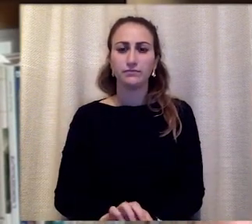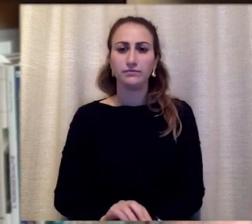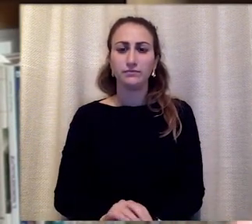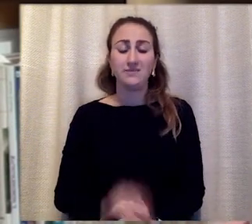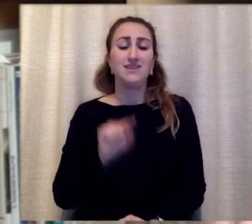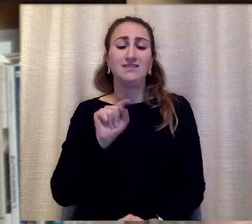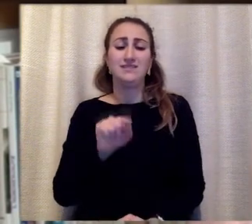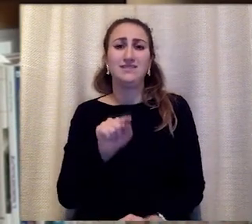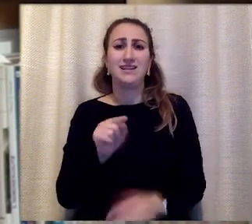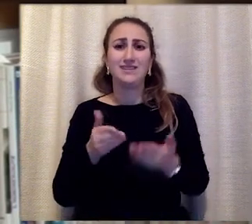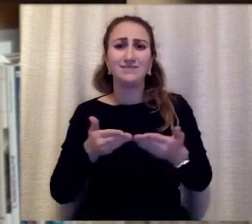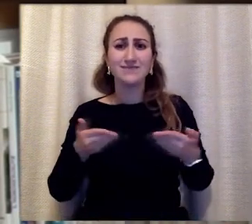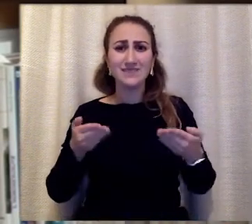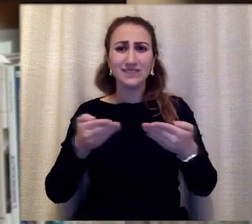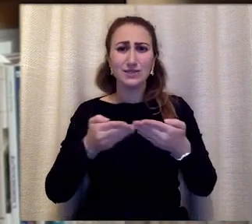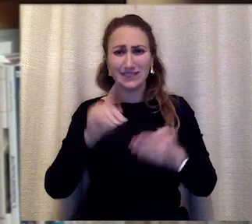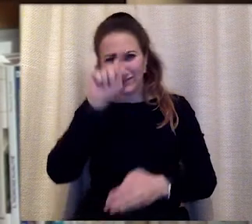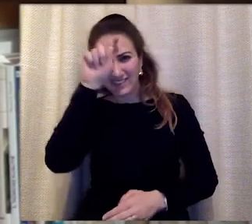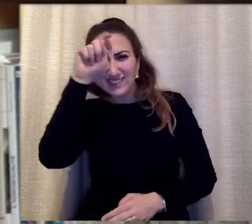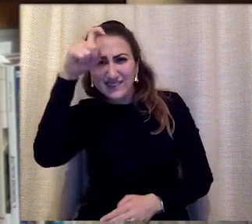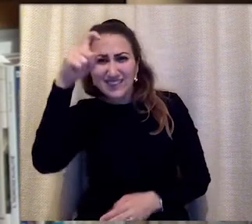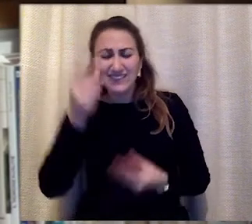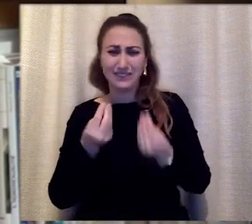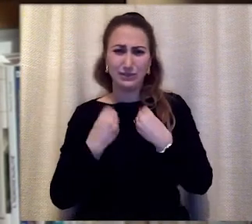la vraie paix, la vraie joie. Vous